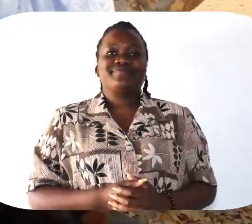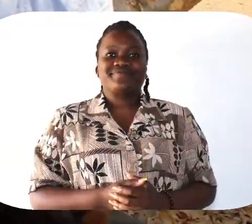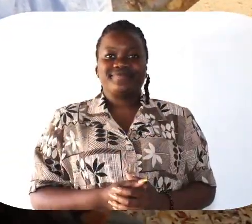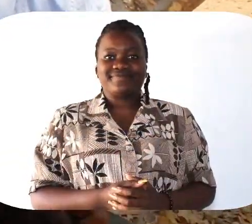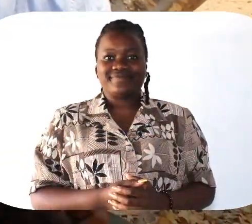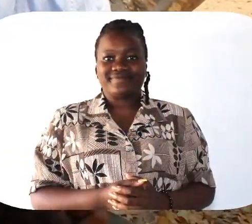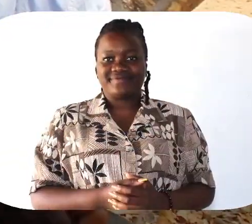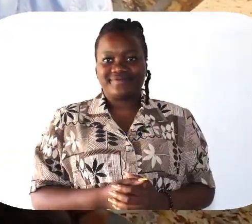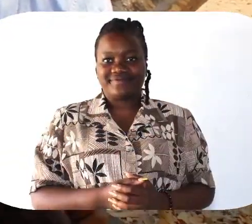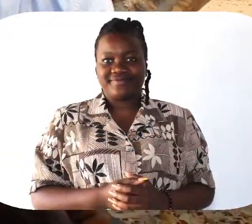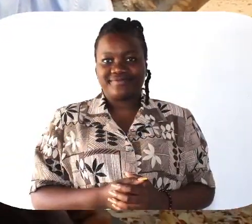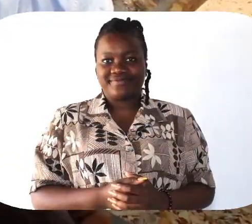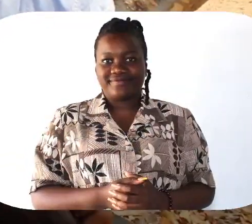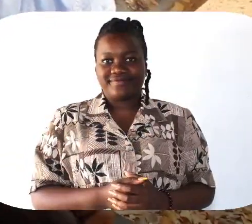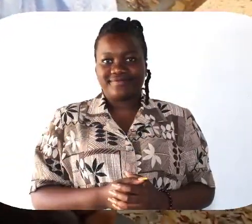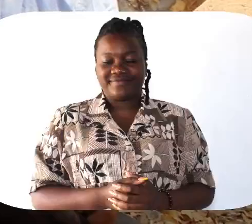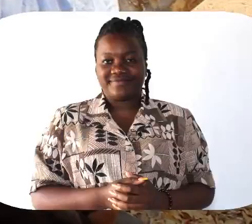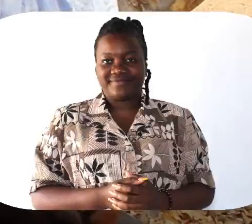neUSD